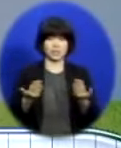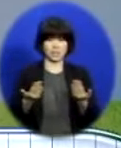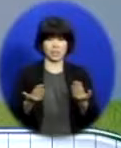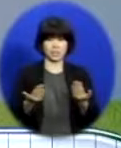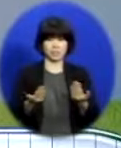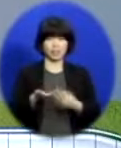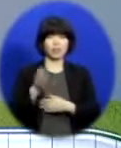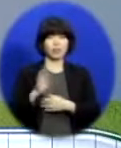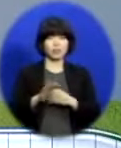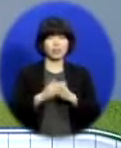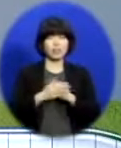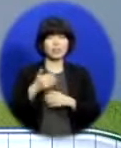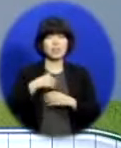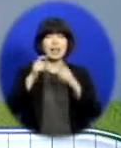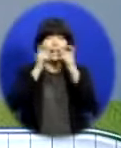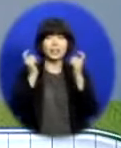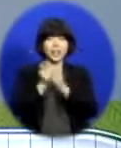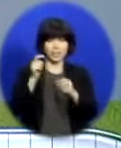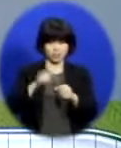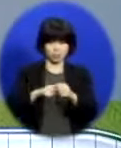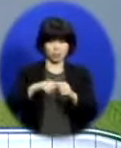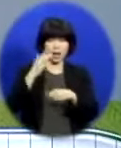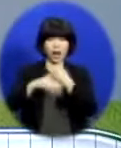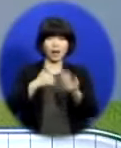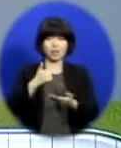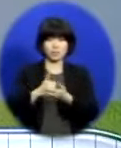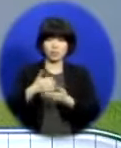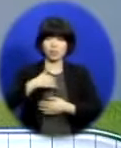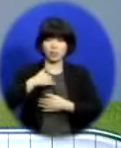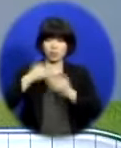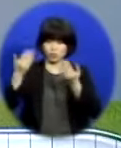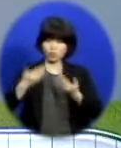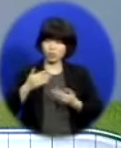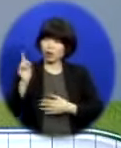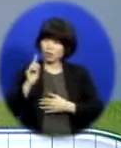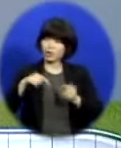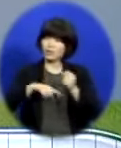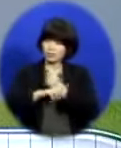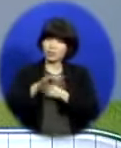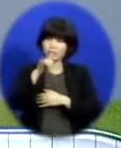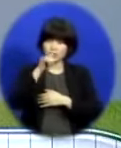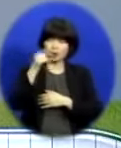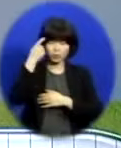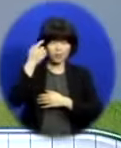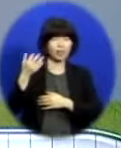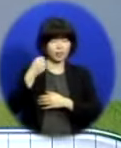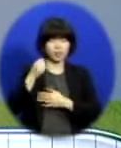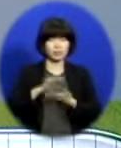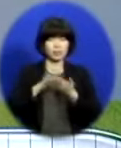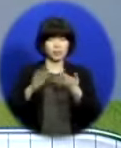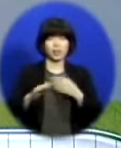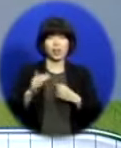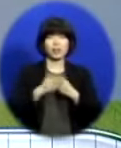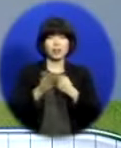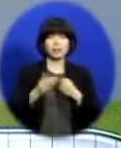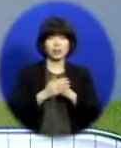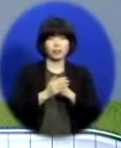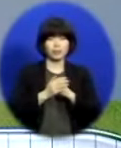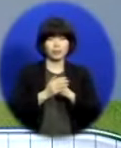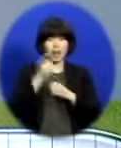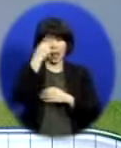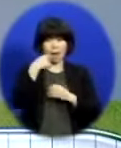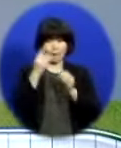사건이었는데 저 개인적으로는 하나님이 저에게 주시는 뜻이 있으셨다고 생각이 들었습니다 그래서 제가